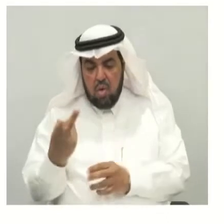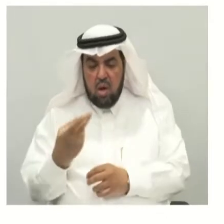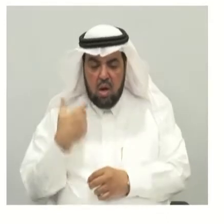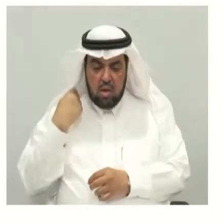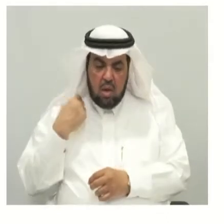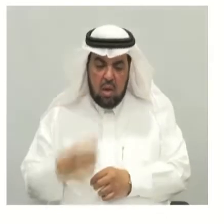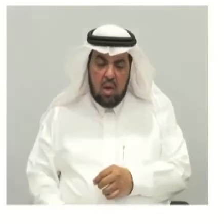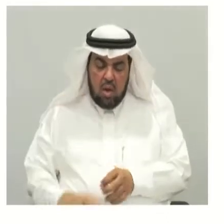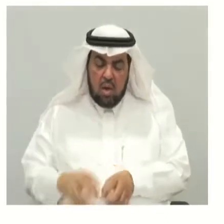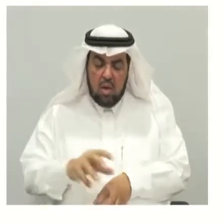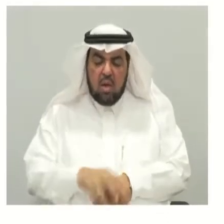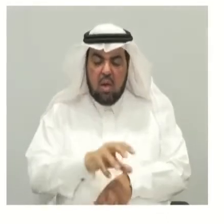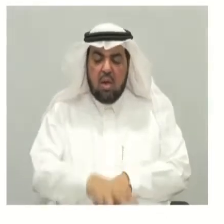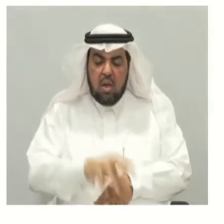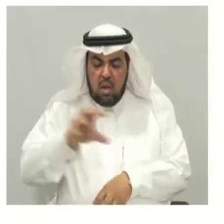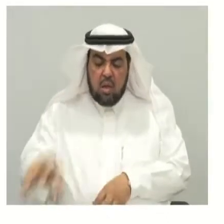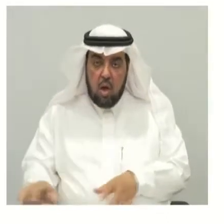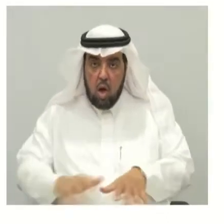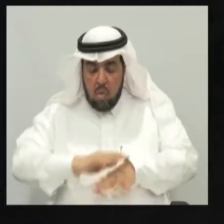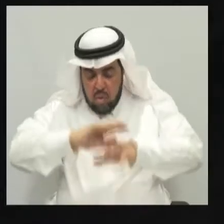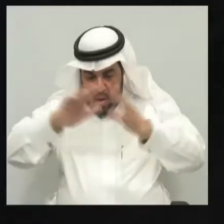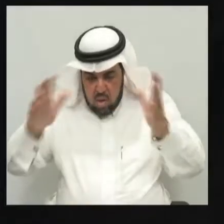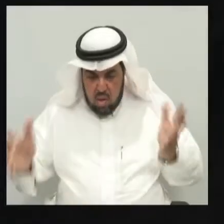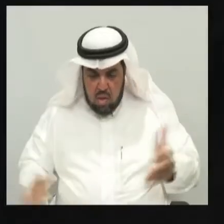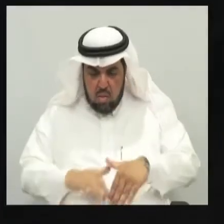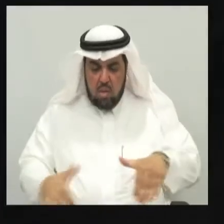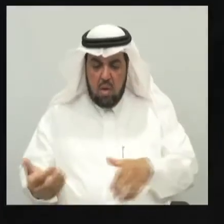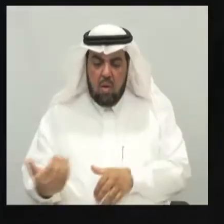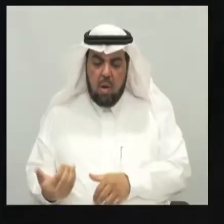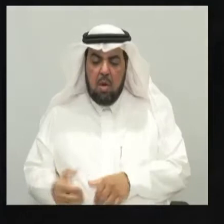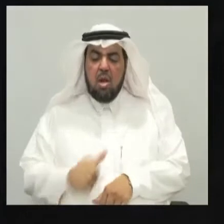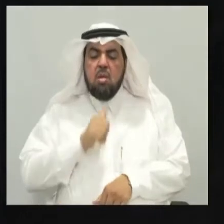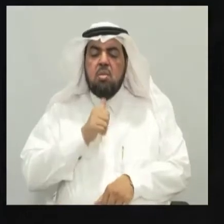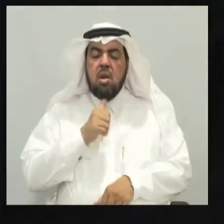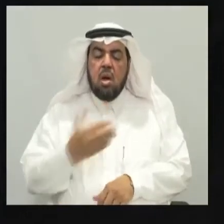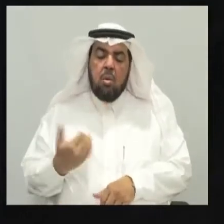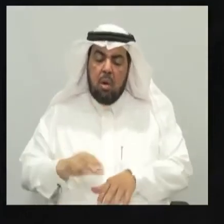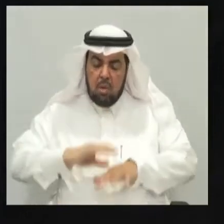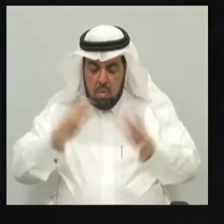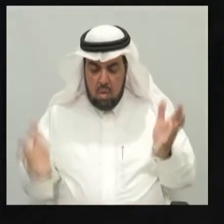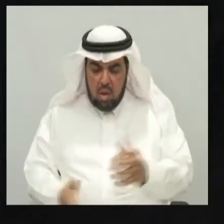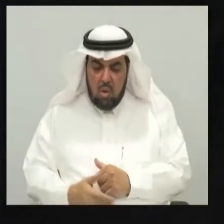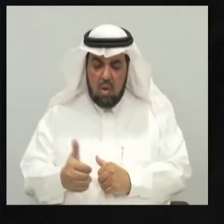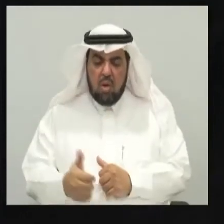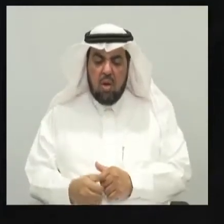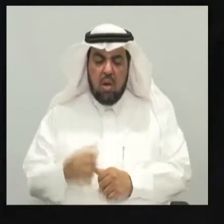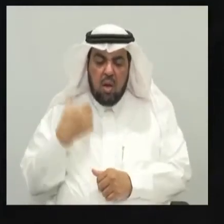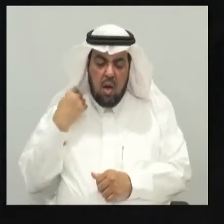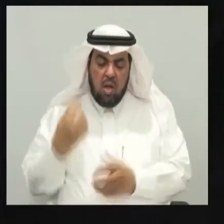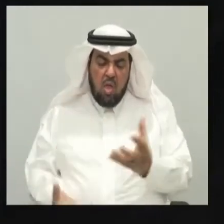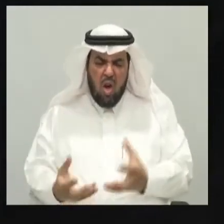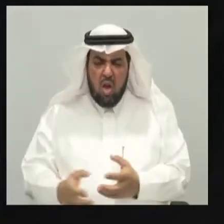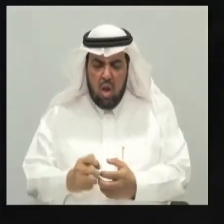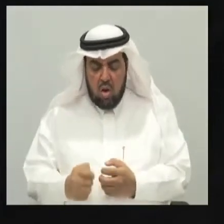انتقالية. لماذا؟ لأنه يمتلئ المدار أو المستوى دي قبل امتلاء المستوى ماذا؟ إس لديها، وهي ثقيلة نوعا